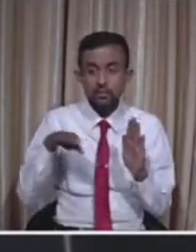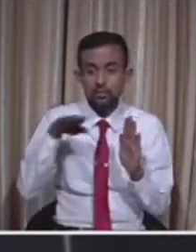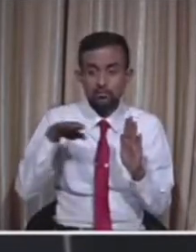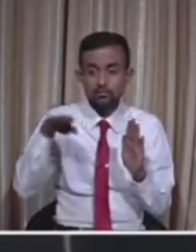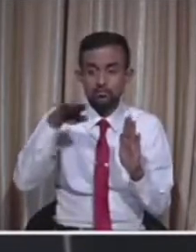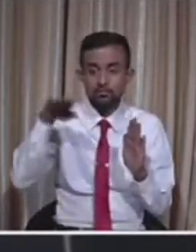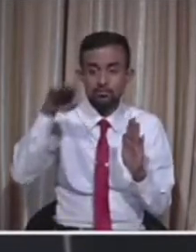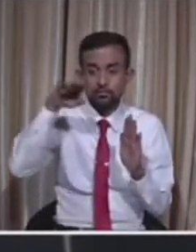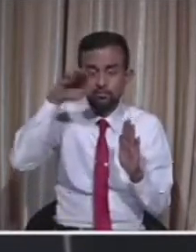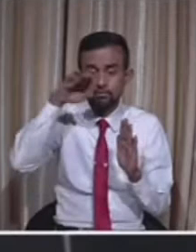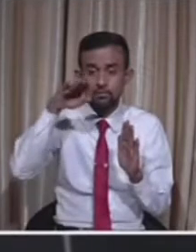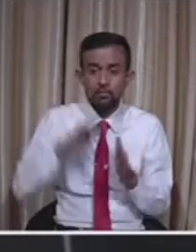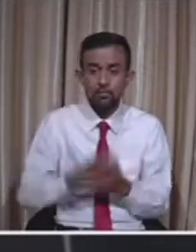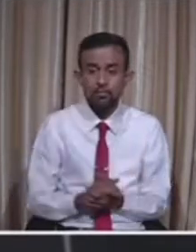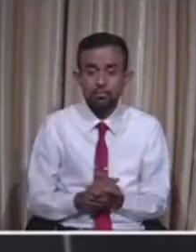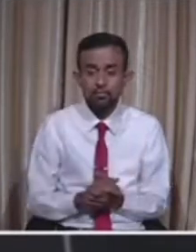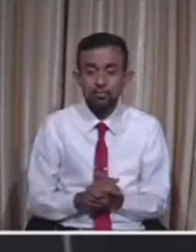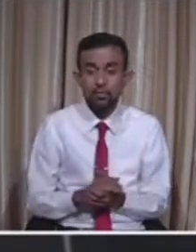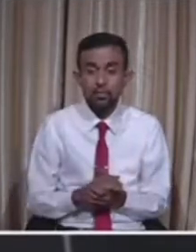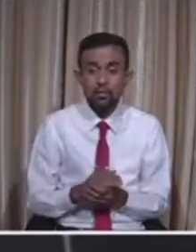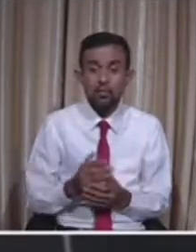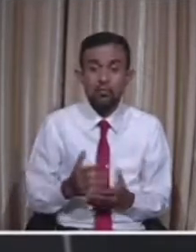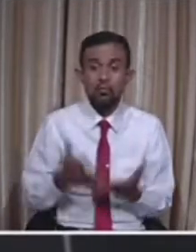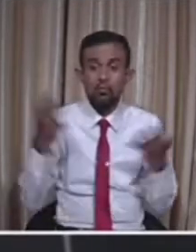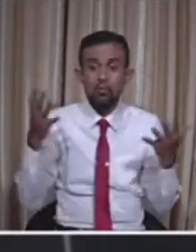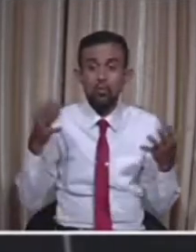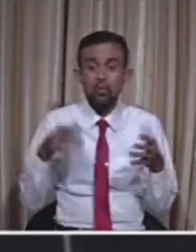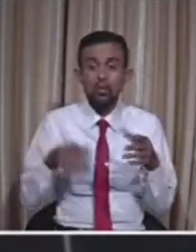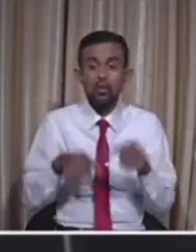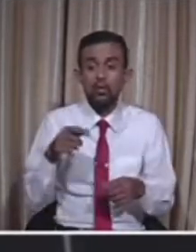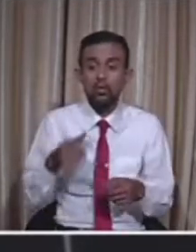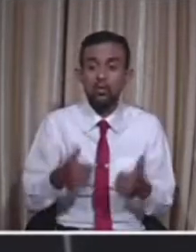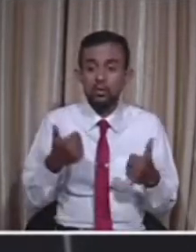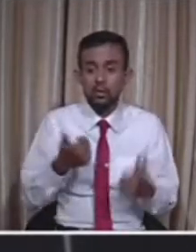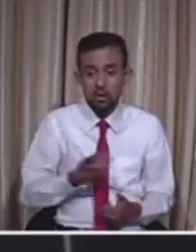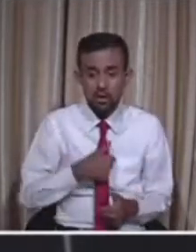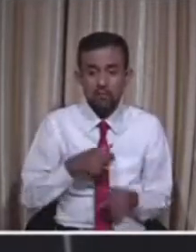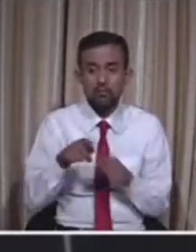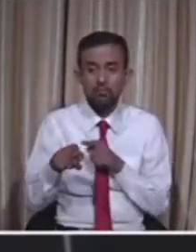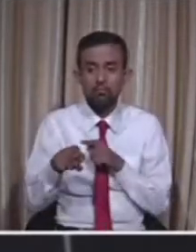පියවර බහුජන පදනමක් සහ ප්‍රසාදයක් සහිතව